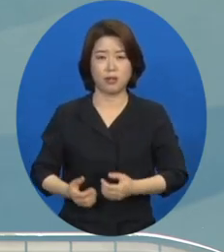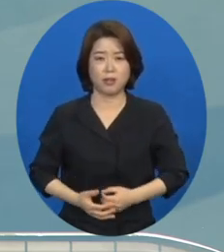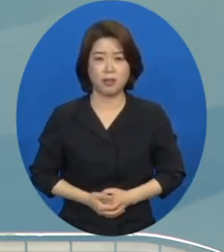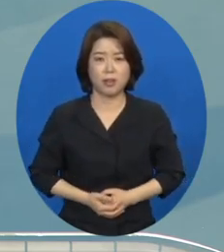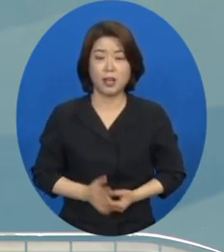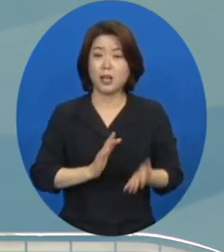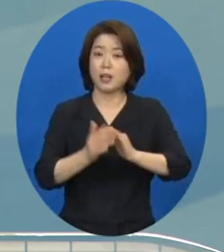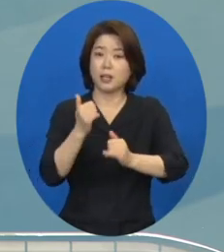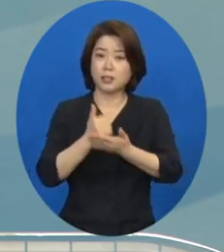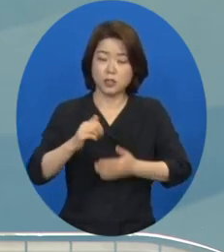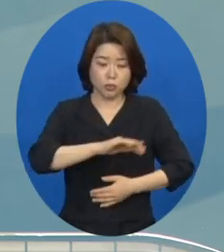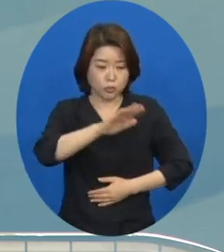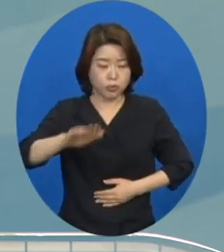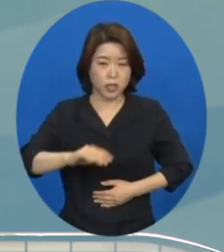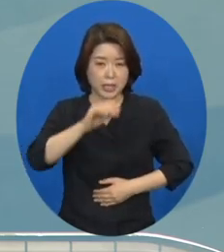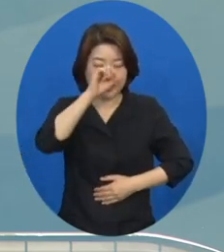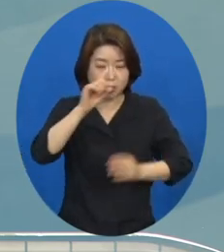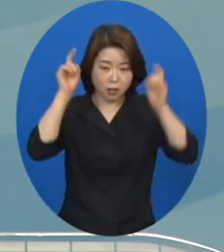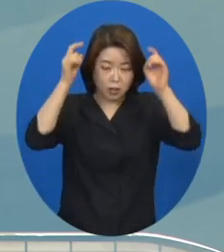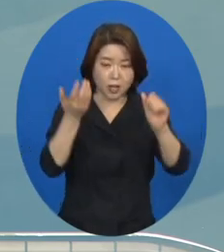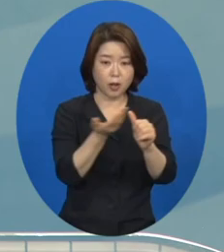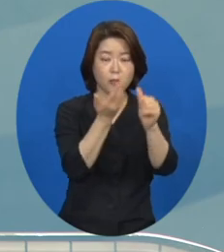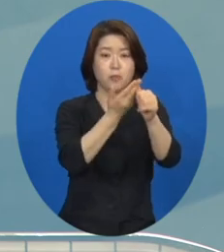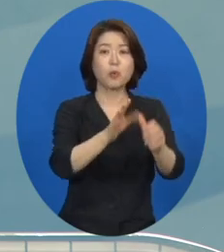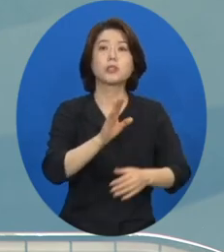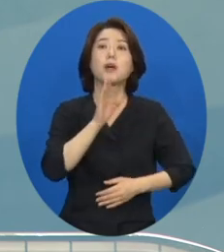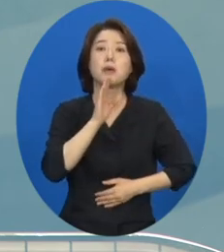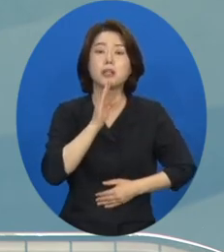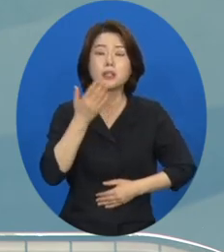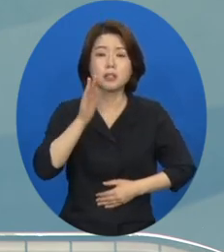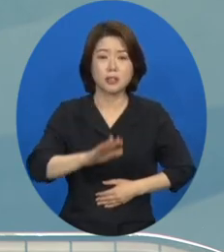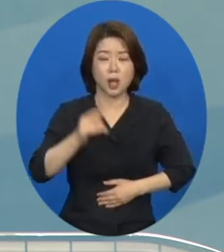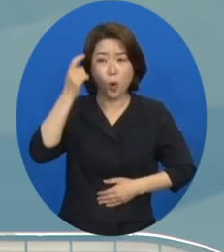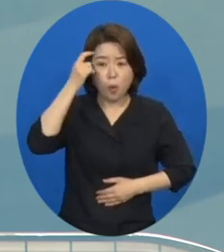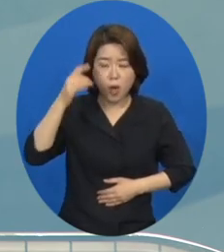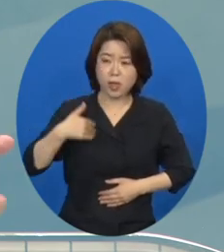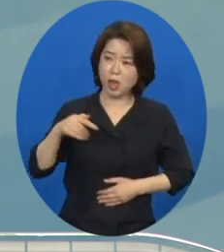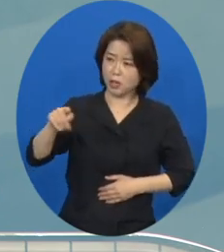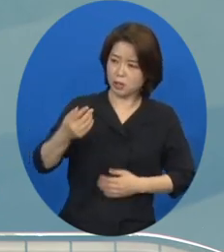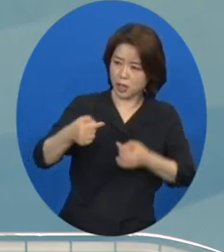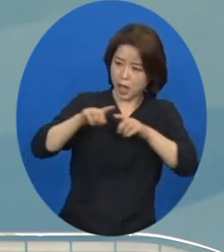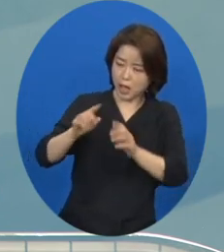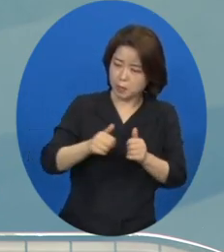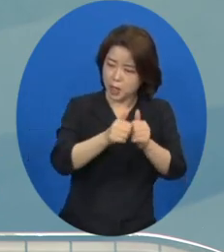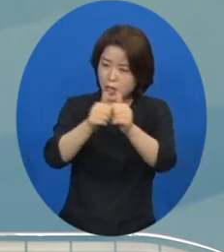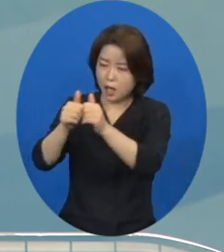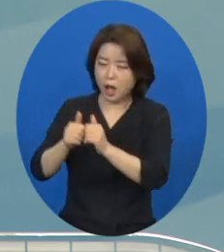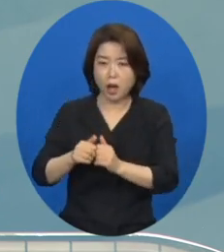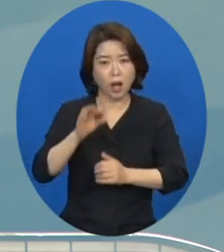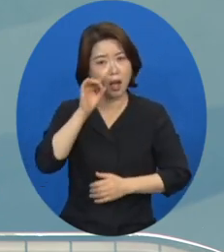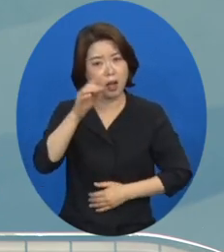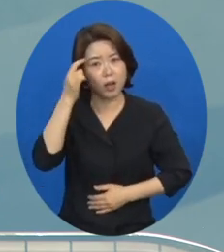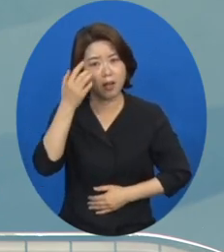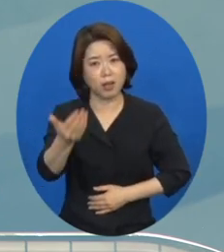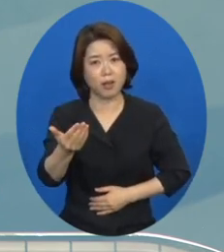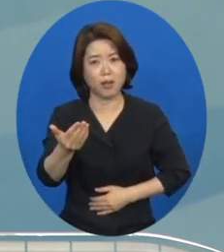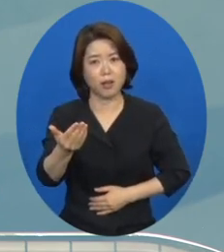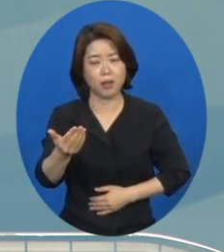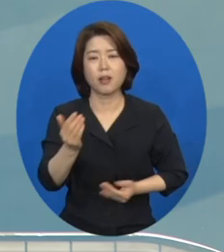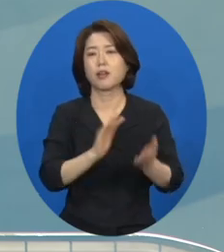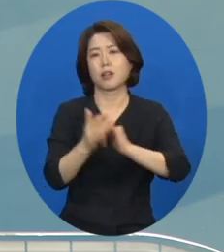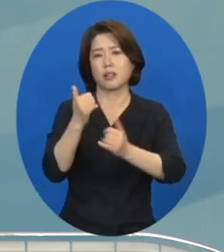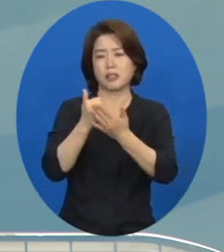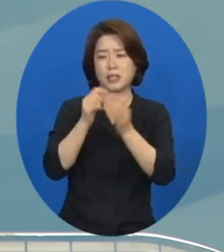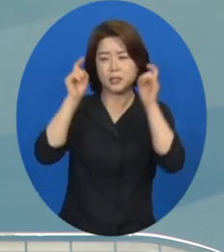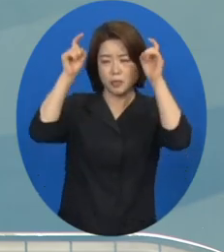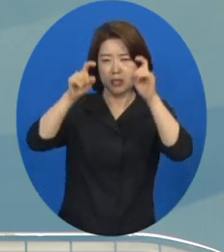아니 예수님은 우리의 선한 목자이신데 왜 선한 목자와 함께 사는 삶이 안 되는 거죠? 예수님의